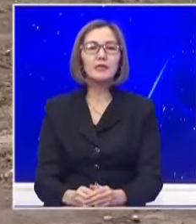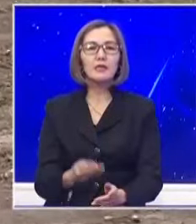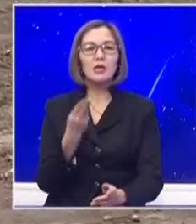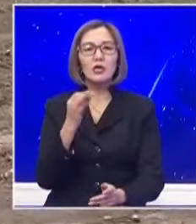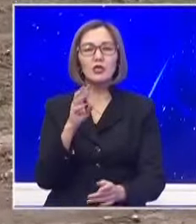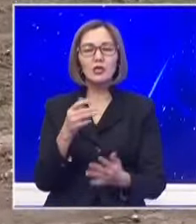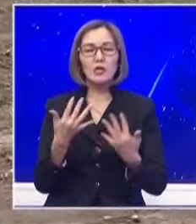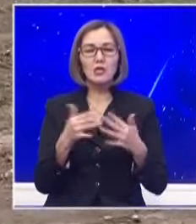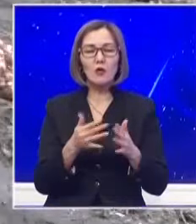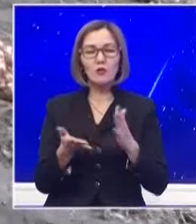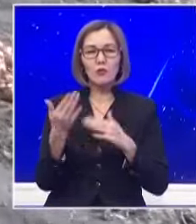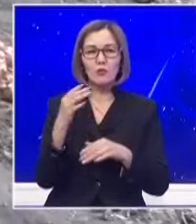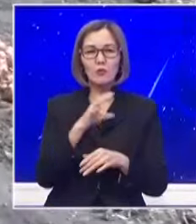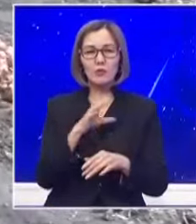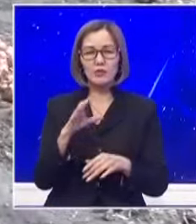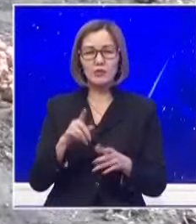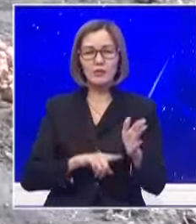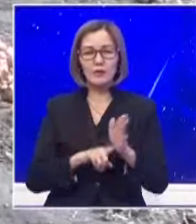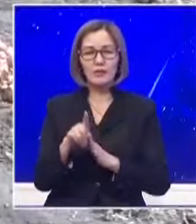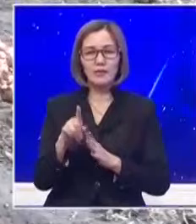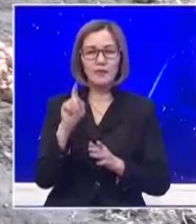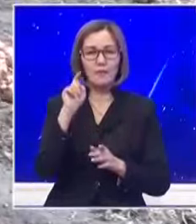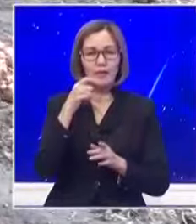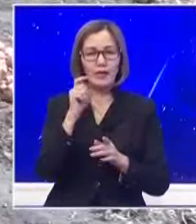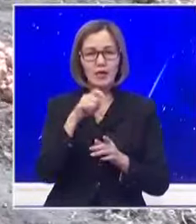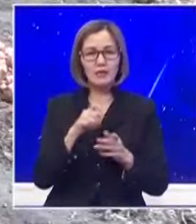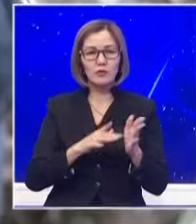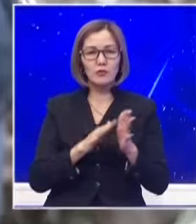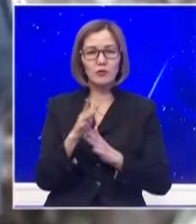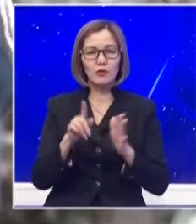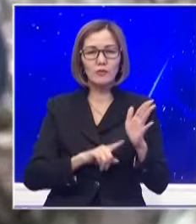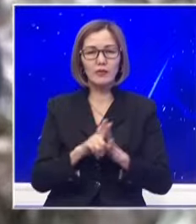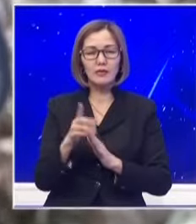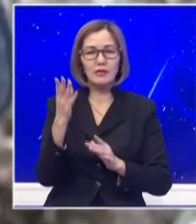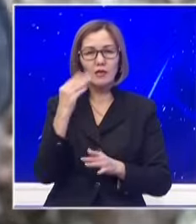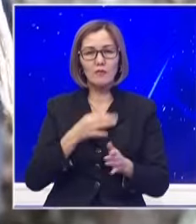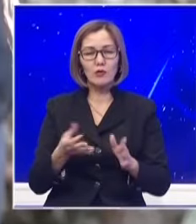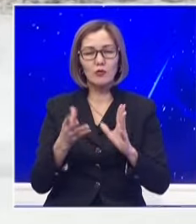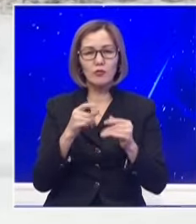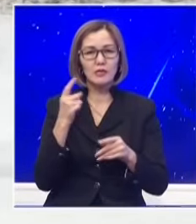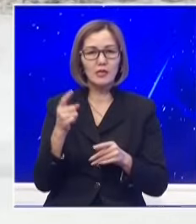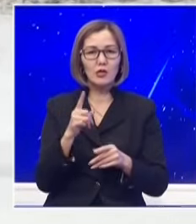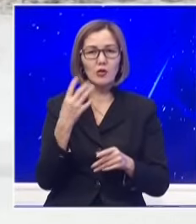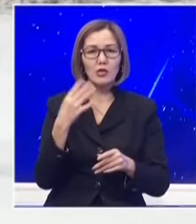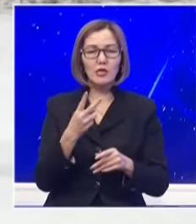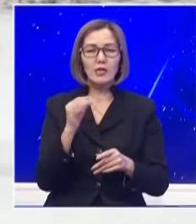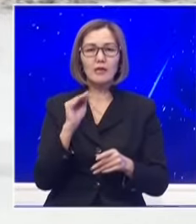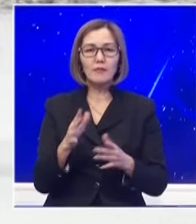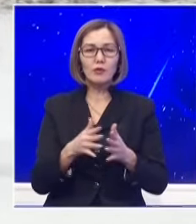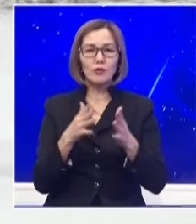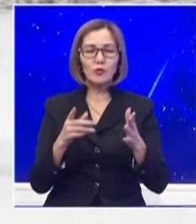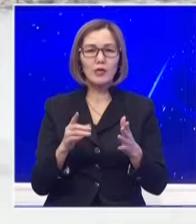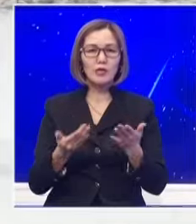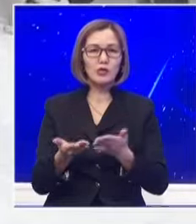Шенгелді ауылы кеңес дәуірінен бері пияз өсірумен айналысады. Өткен жылдың қорытындысына сүйенсек, Алматы облысының шаруалары 142 мың тоннадан аса